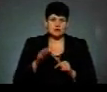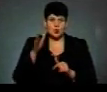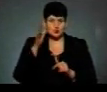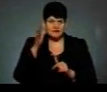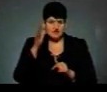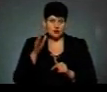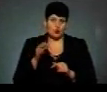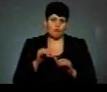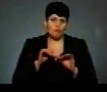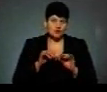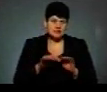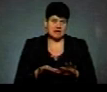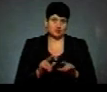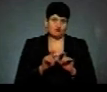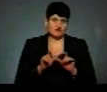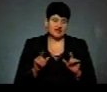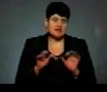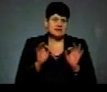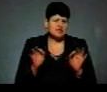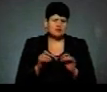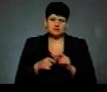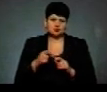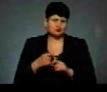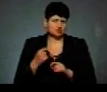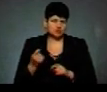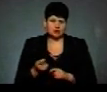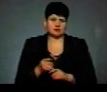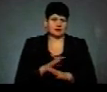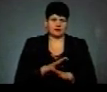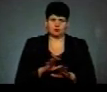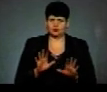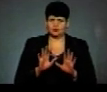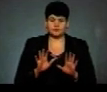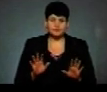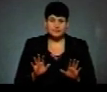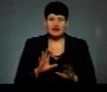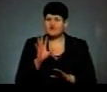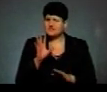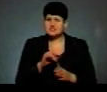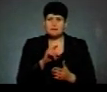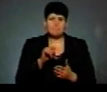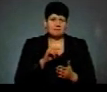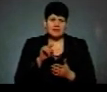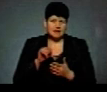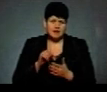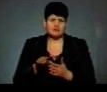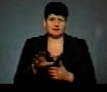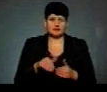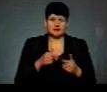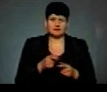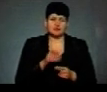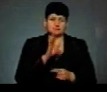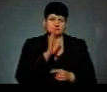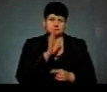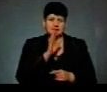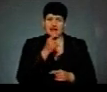університеті. І ніяких зловживань чи порушень не було. На всі питання, які ставили студенти, вона